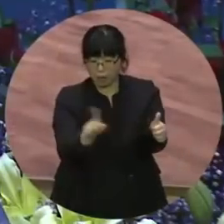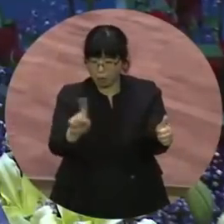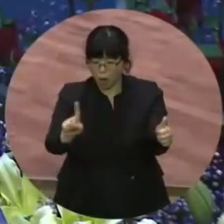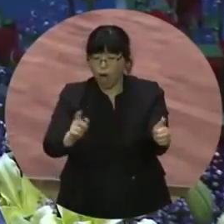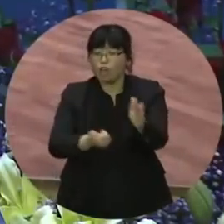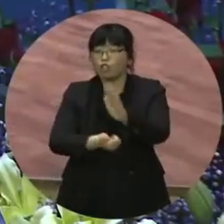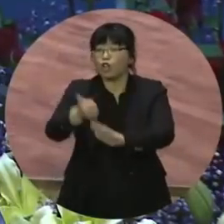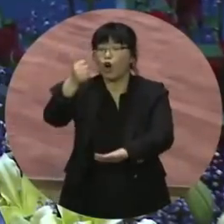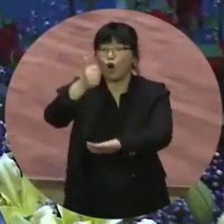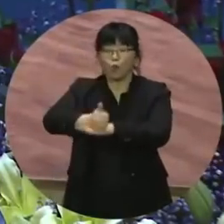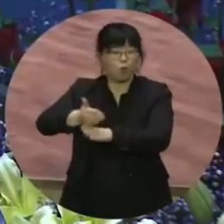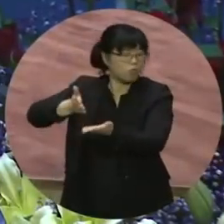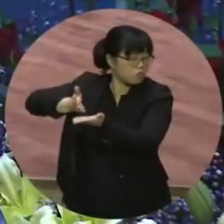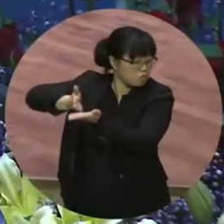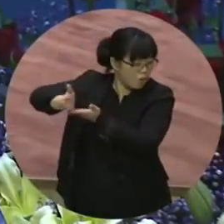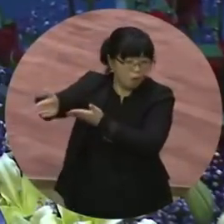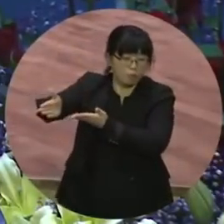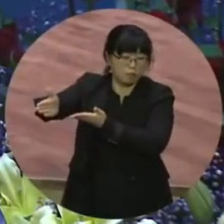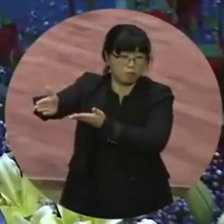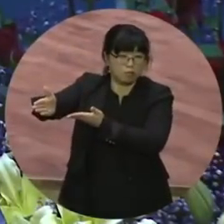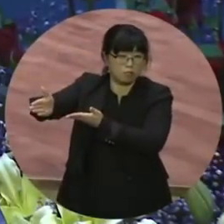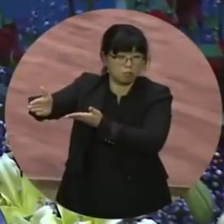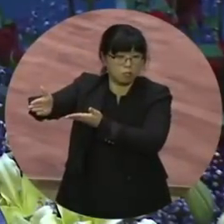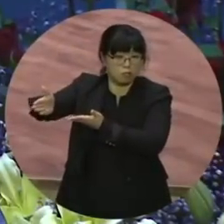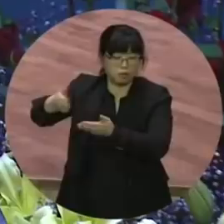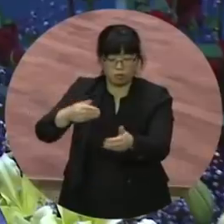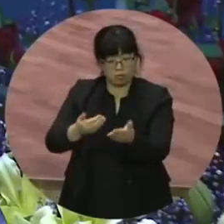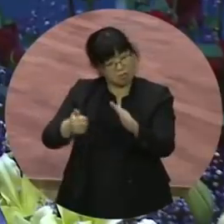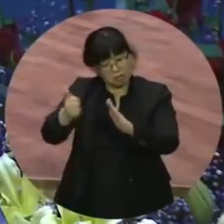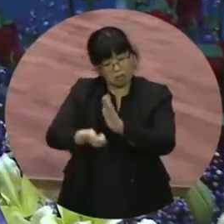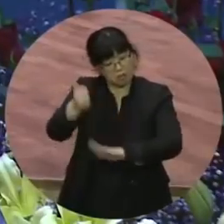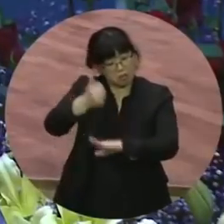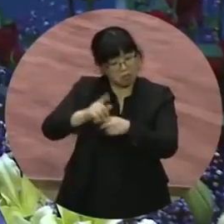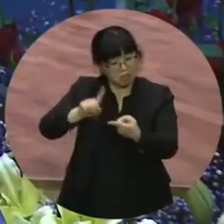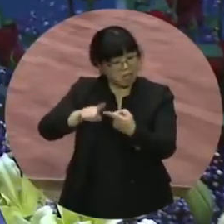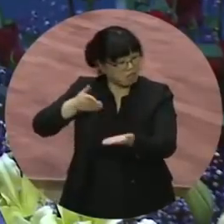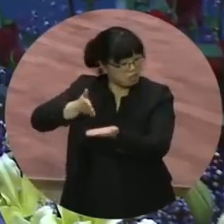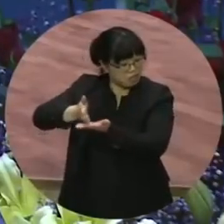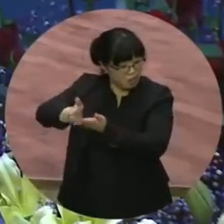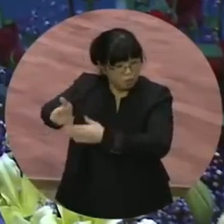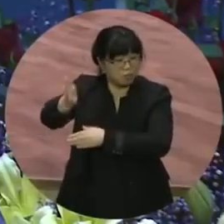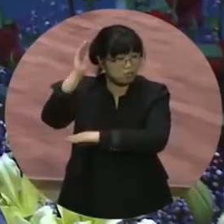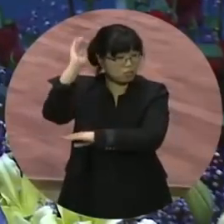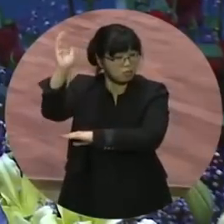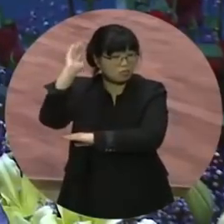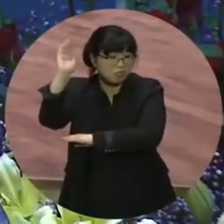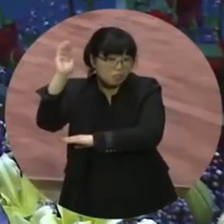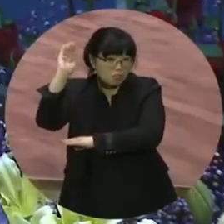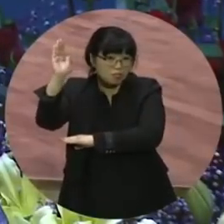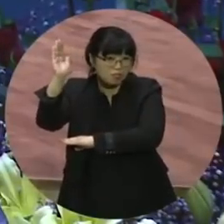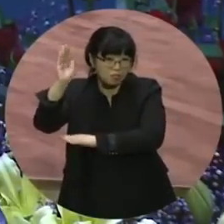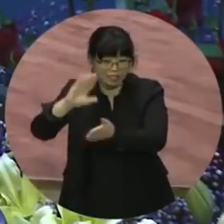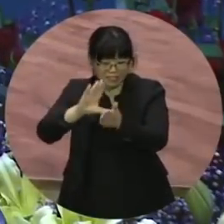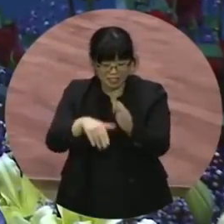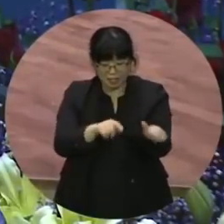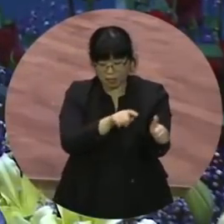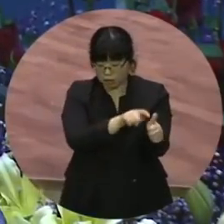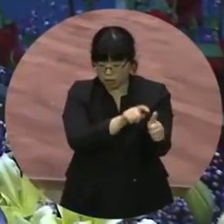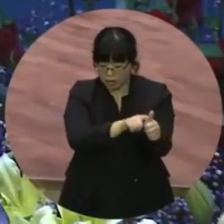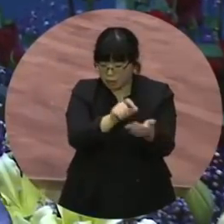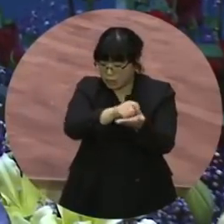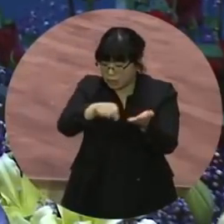성공학의 바이블이다 할 정도로 이렇게 유명한 사람 이 사람 이런 책을 썼습니다. 정상에서 만납시다. 책이